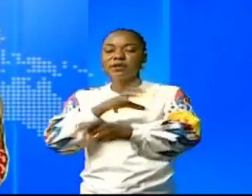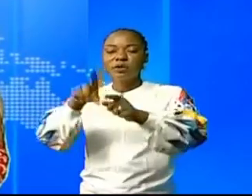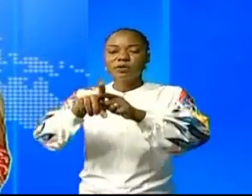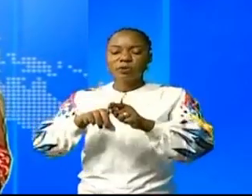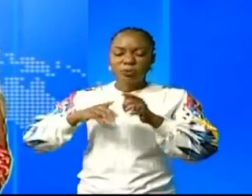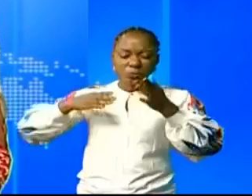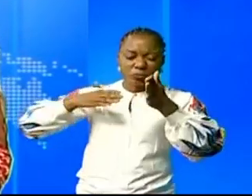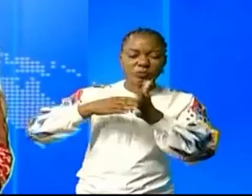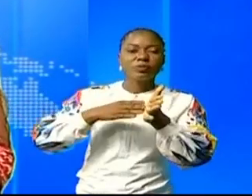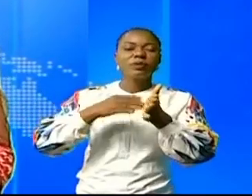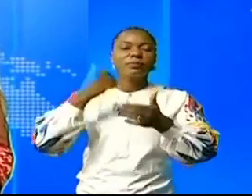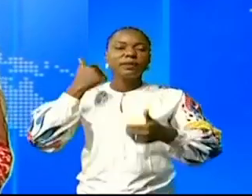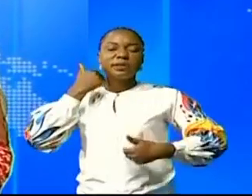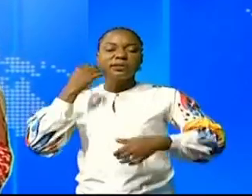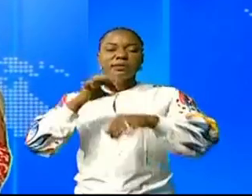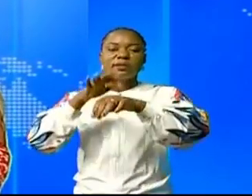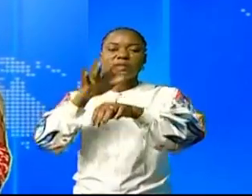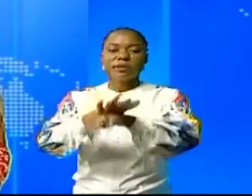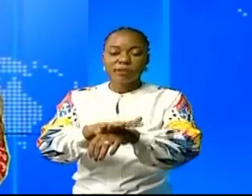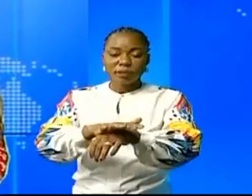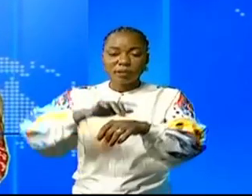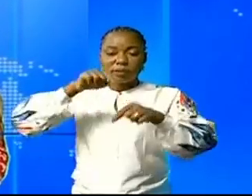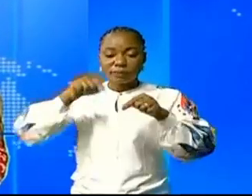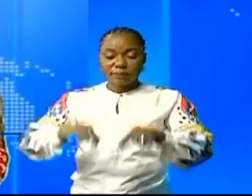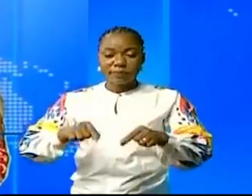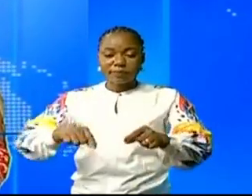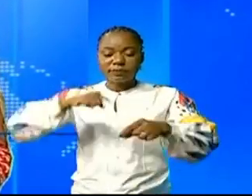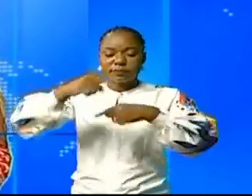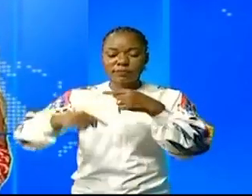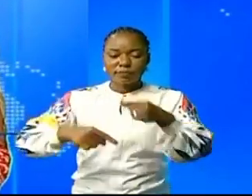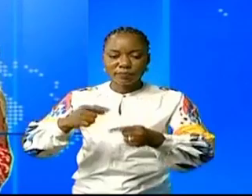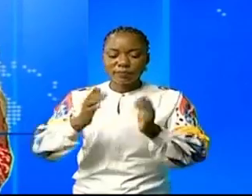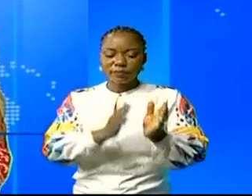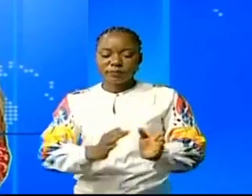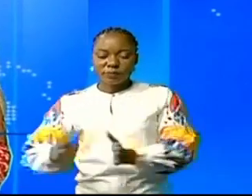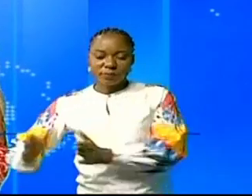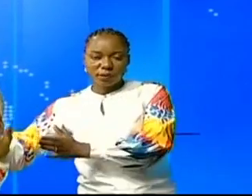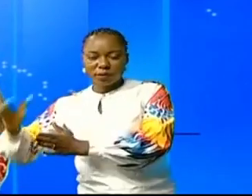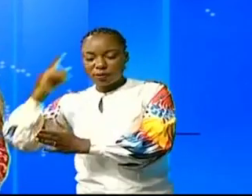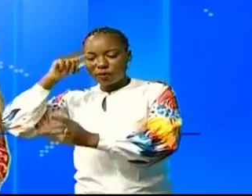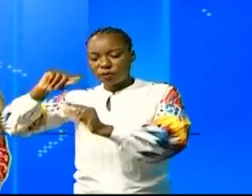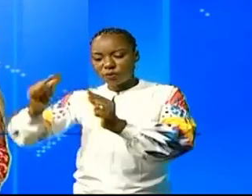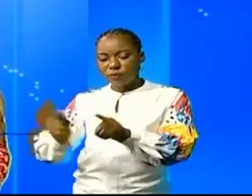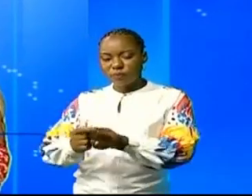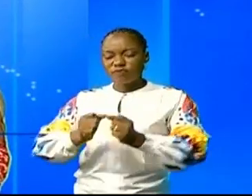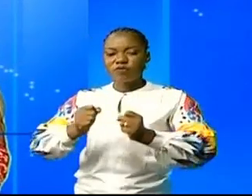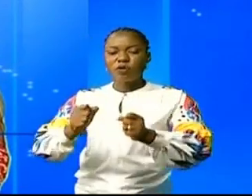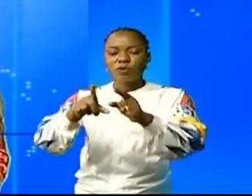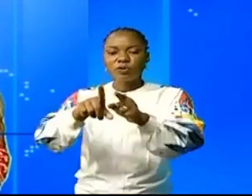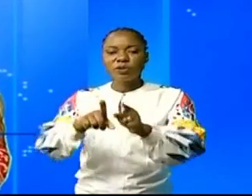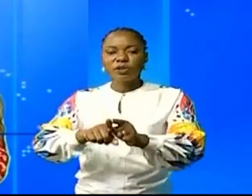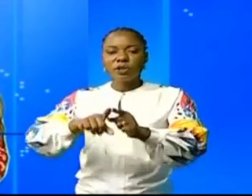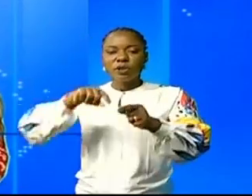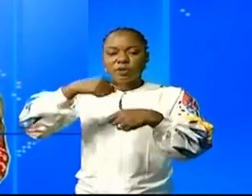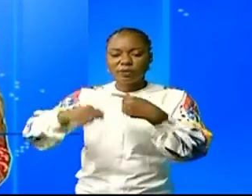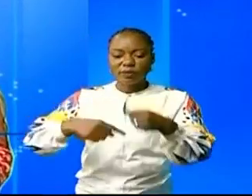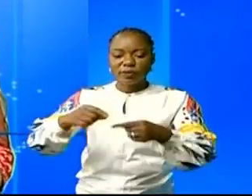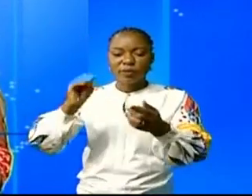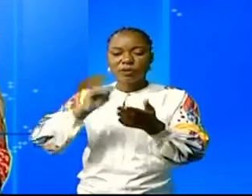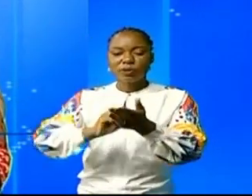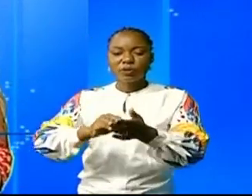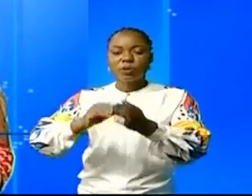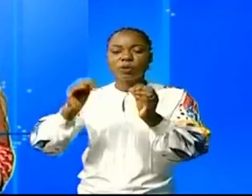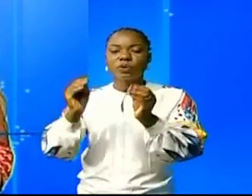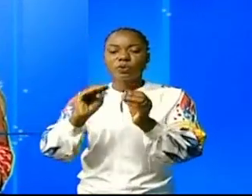le paludisme a procédé au lancement de la plateforme Task Force et puis lancement des activités du 3e